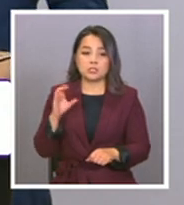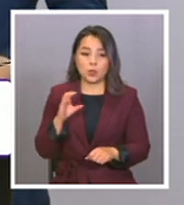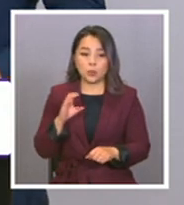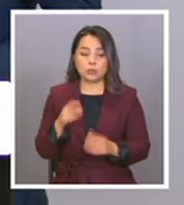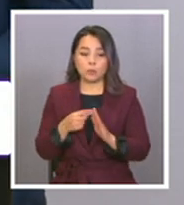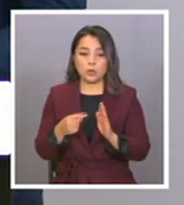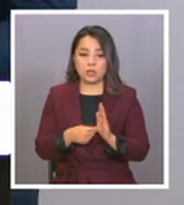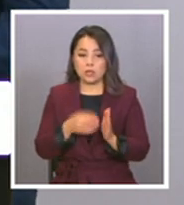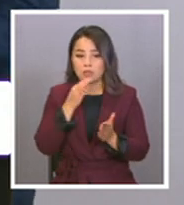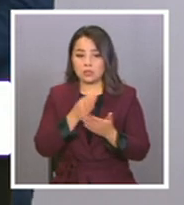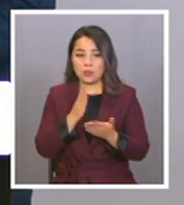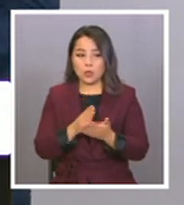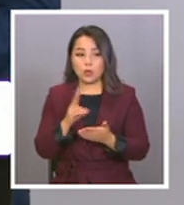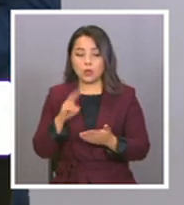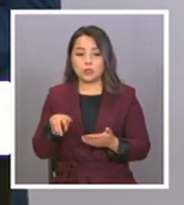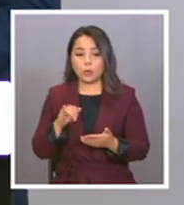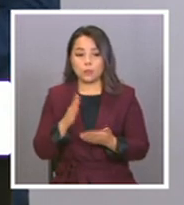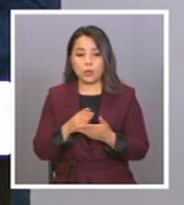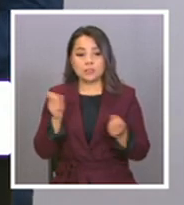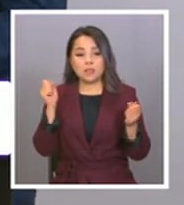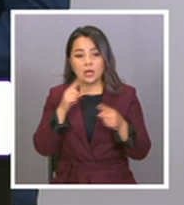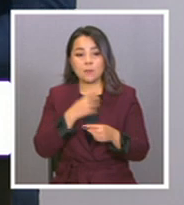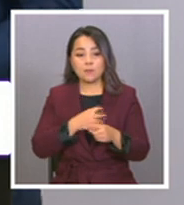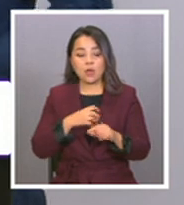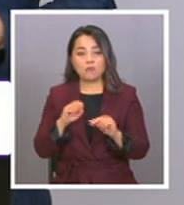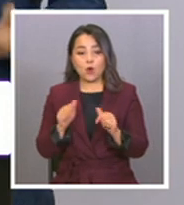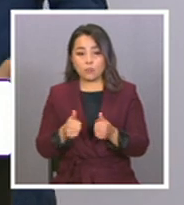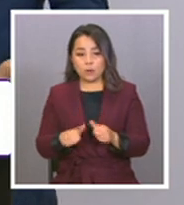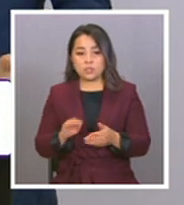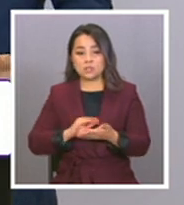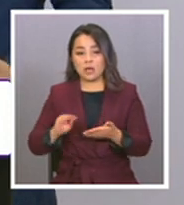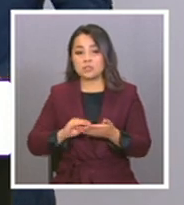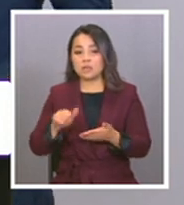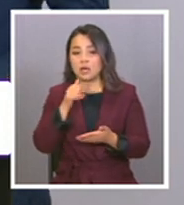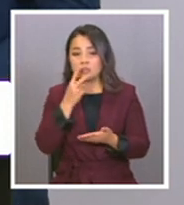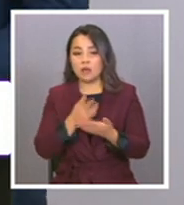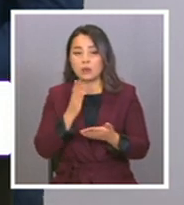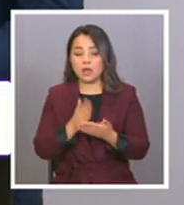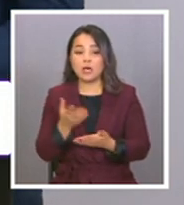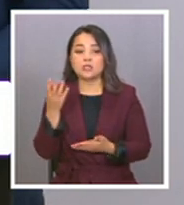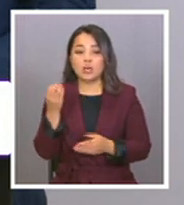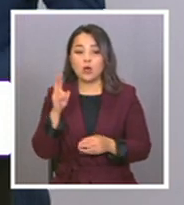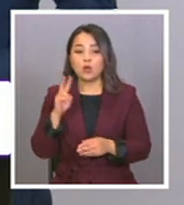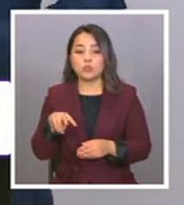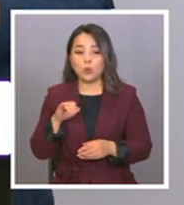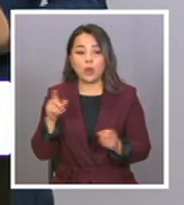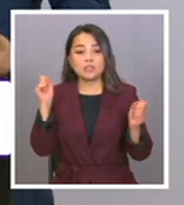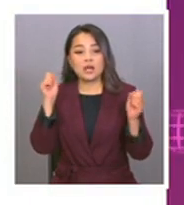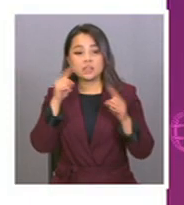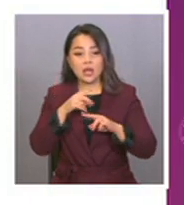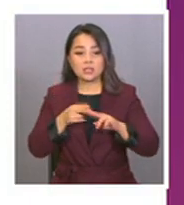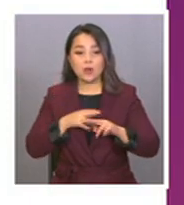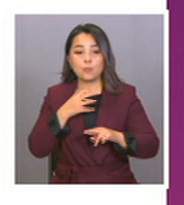тең. Дене үдеуін анықтау үшін керекті формуланы жазып алдық. Және де үдеуді анықтауға